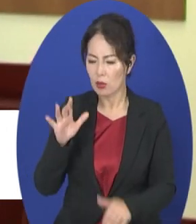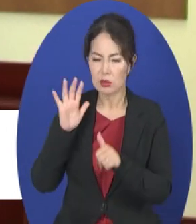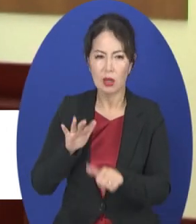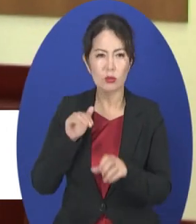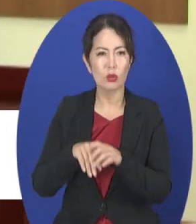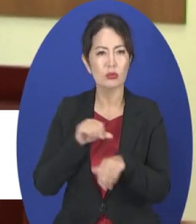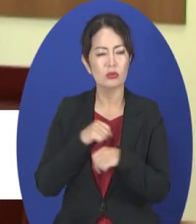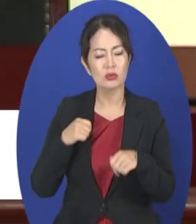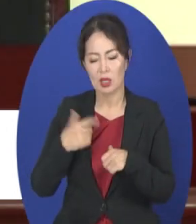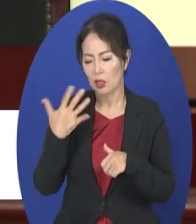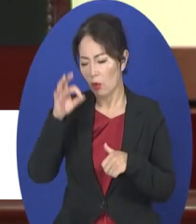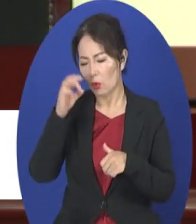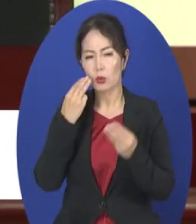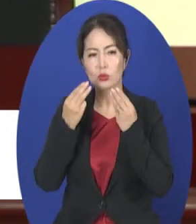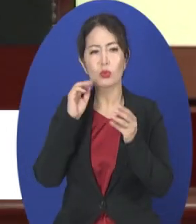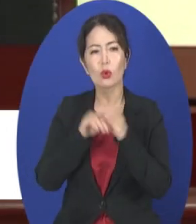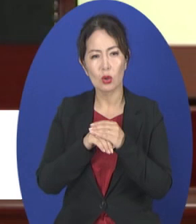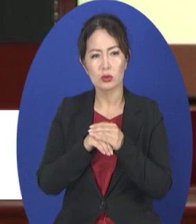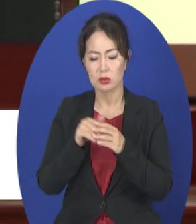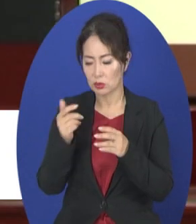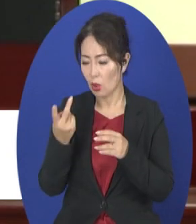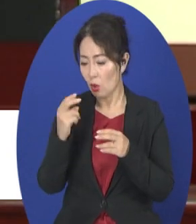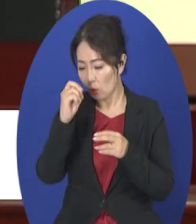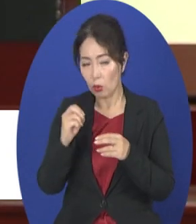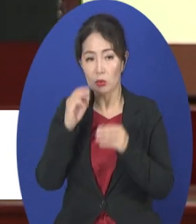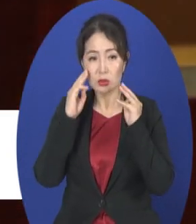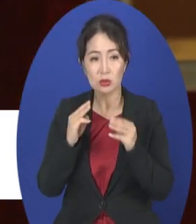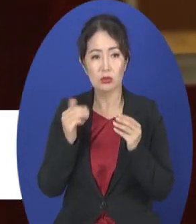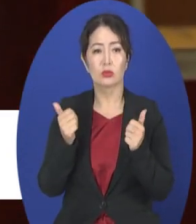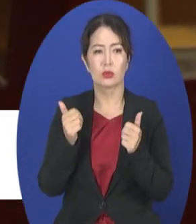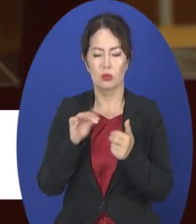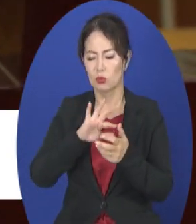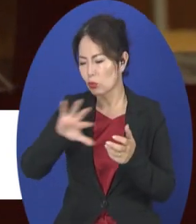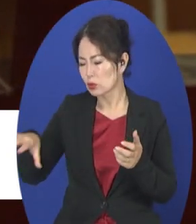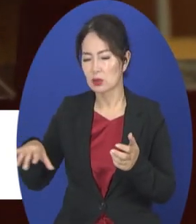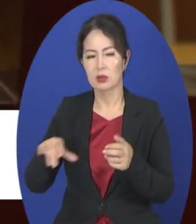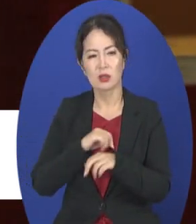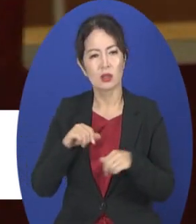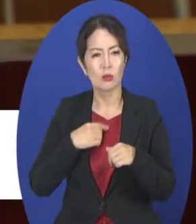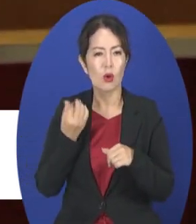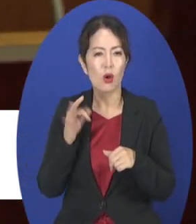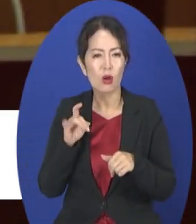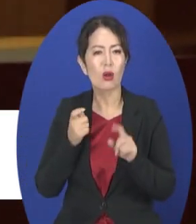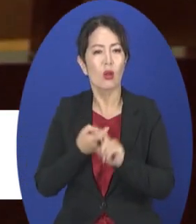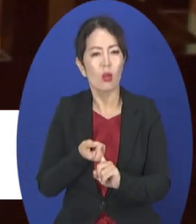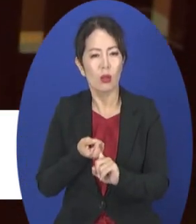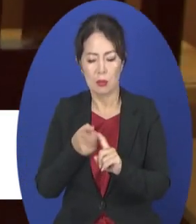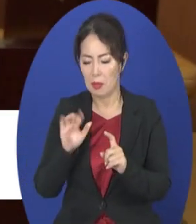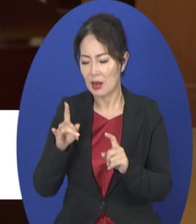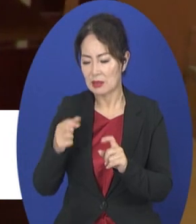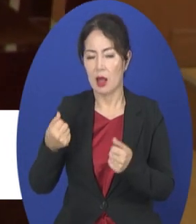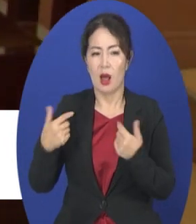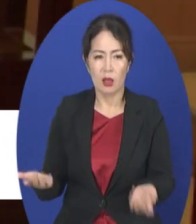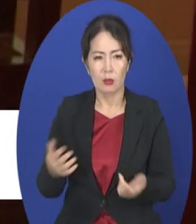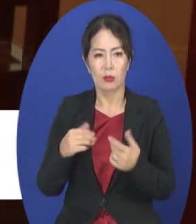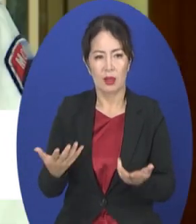50 орчим хувь нь шүүхийн байгууллагад ханддаг байна. Үүнээс өрдөө 20 гаруй хувь нь шийдвэрлэгддэг. Үлдсэн иргэдийн хувьд өрийн дарамтанд орж барьцаалсан эд зүйлийг алдах